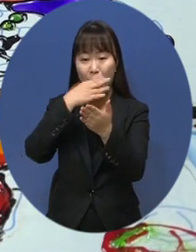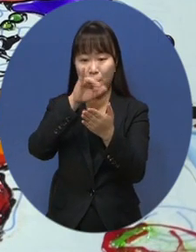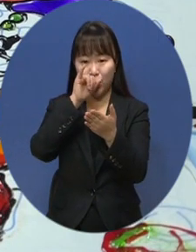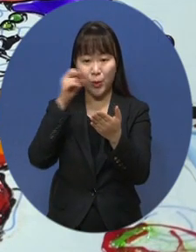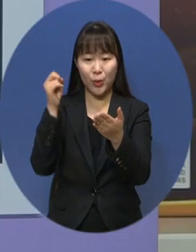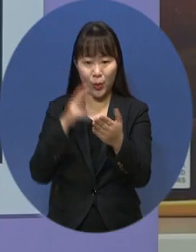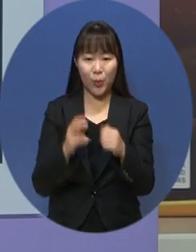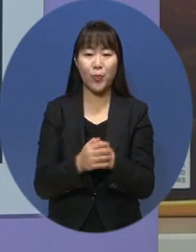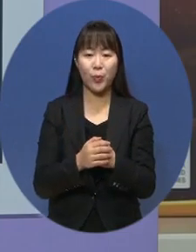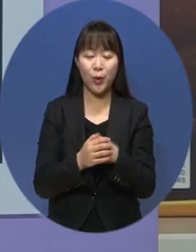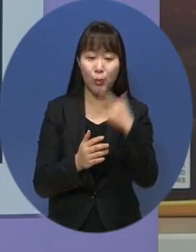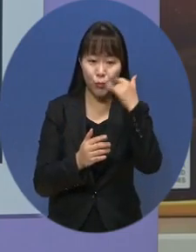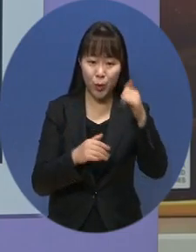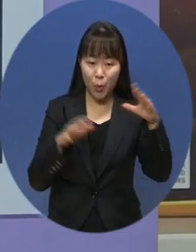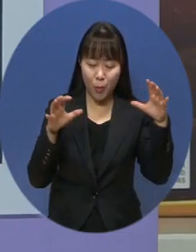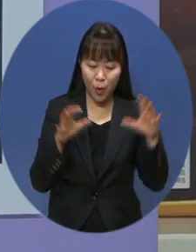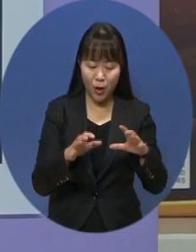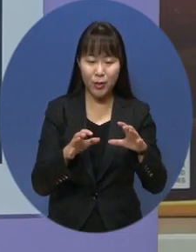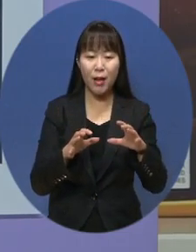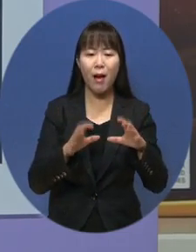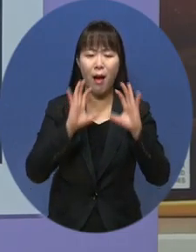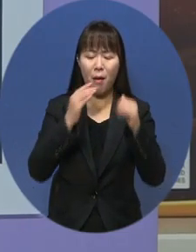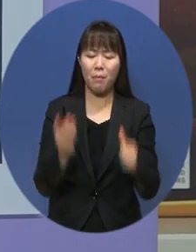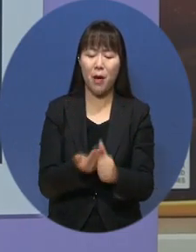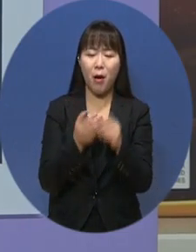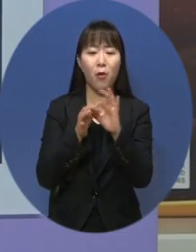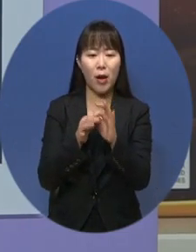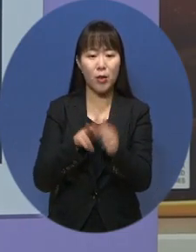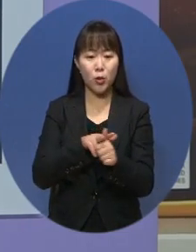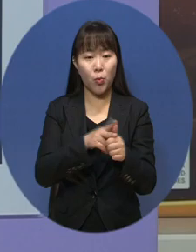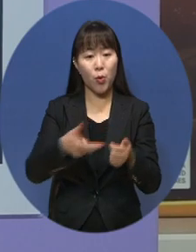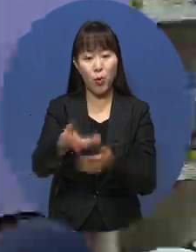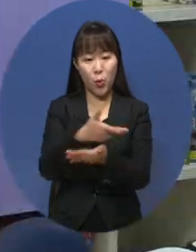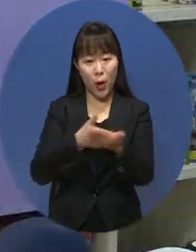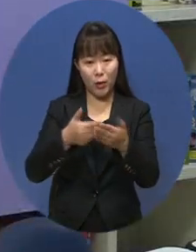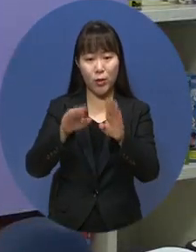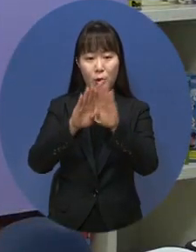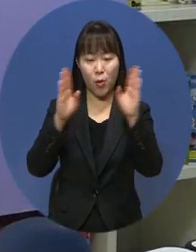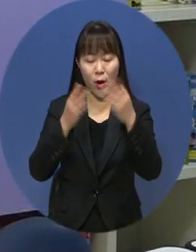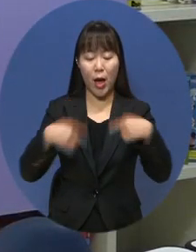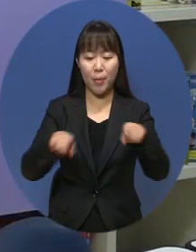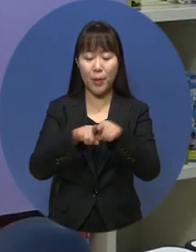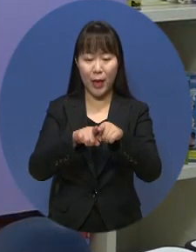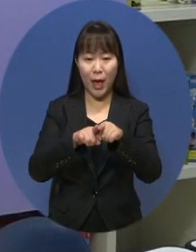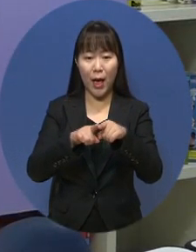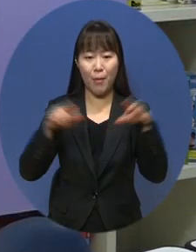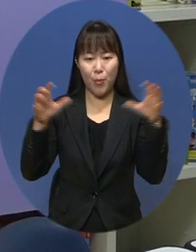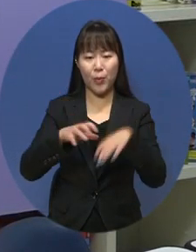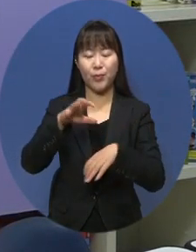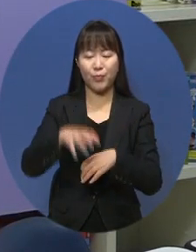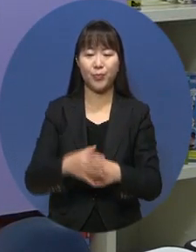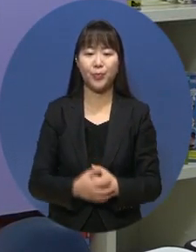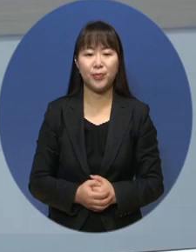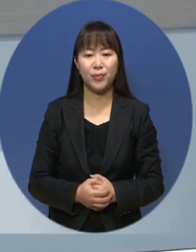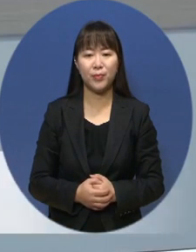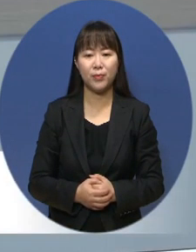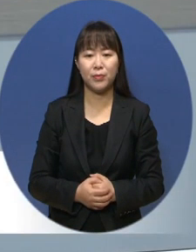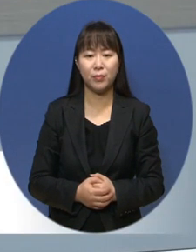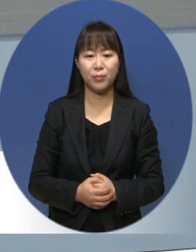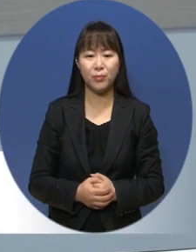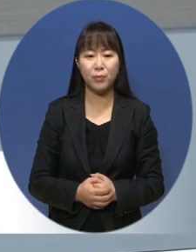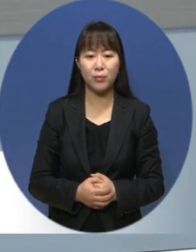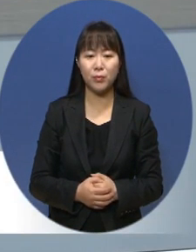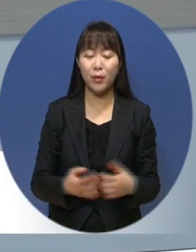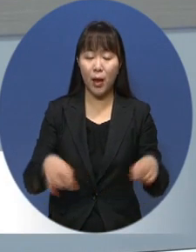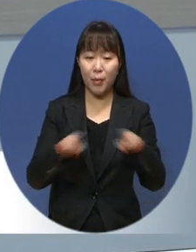동시에 부모들이 모여 양육과 관련된 정보를 공유하는 열린 공동체 공간입니다.